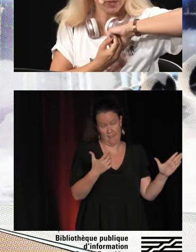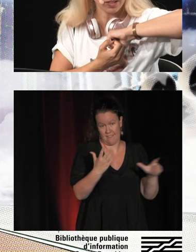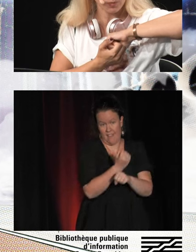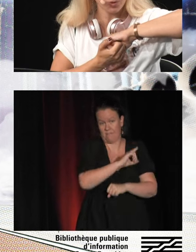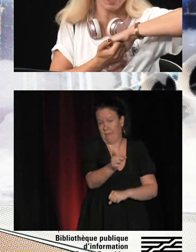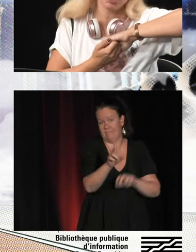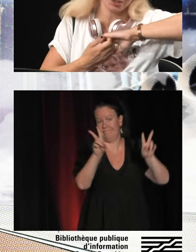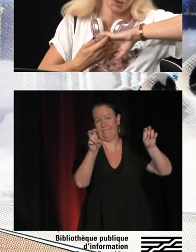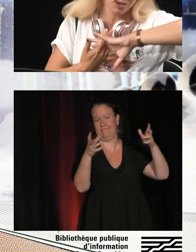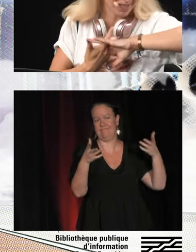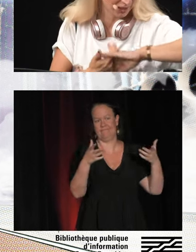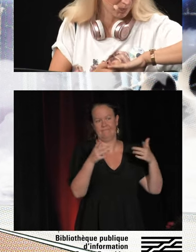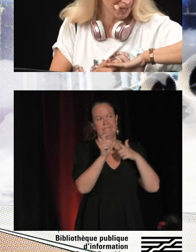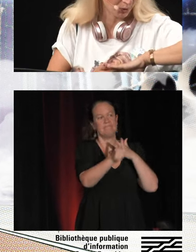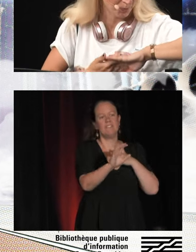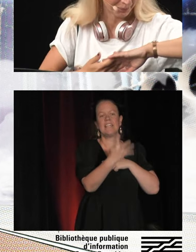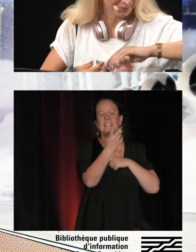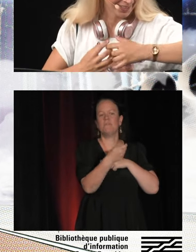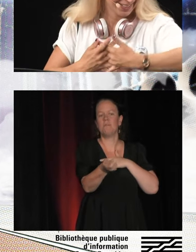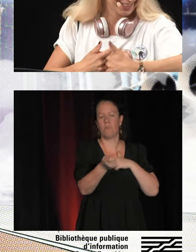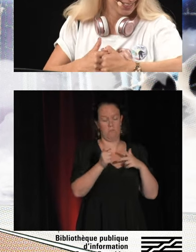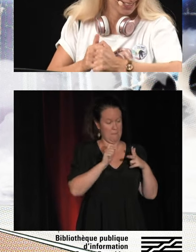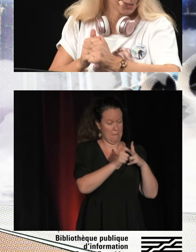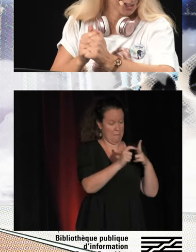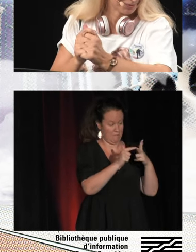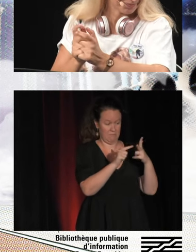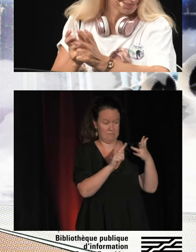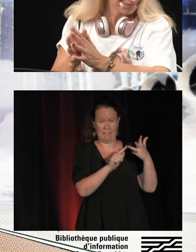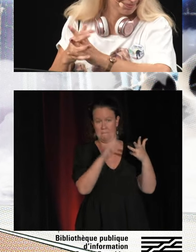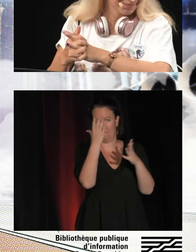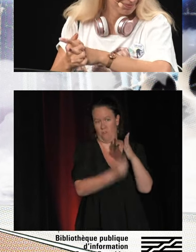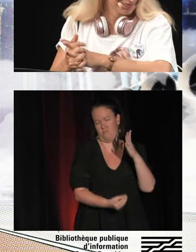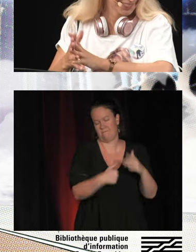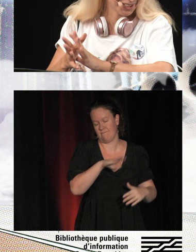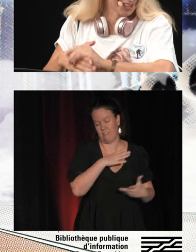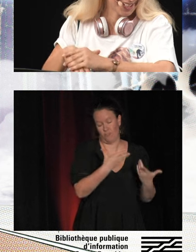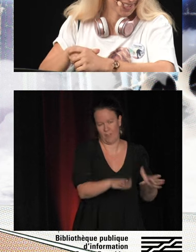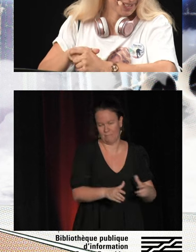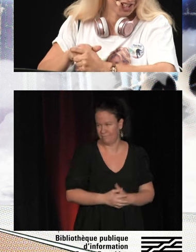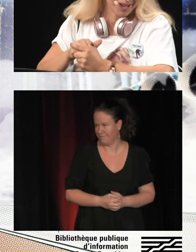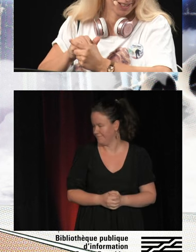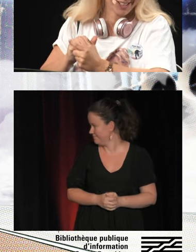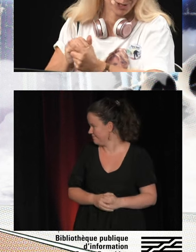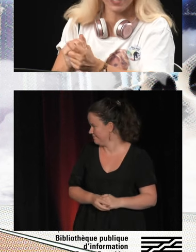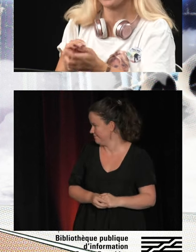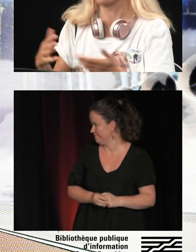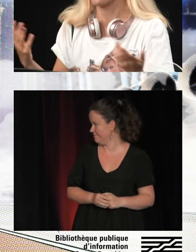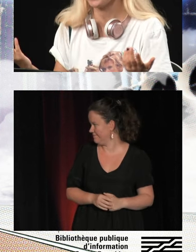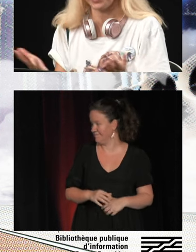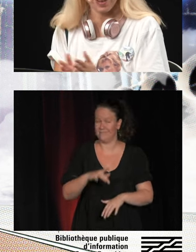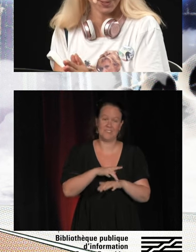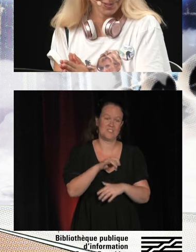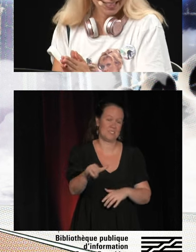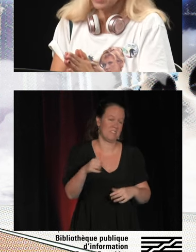pas que la Special Cup se débloque au bout de la Star Cup, malheureusement. Voilà. Il fallait, hein, ça m'était jamais arrivé avant, mais ça, c'est le